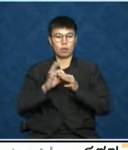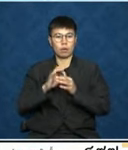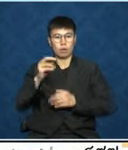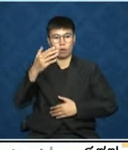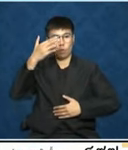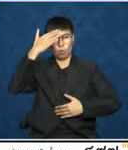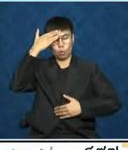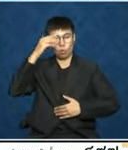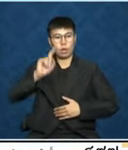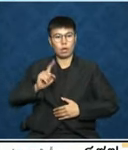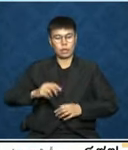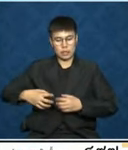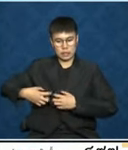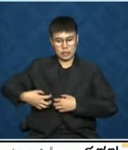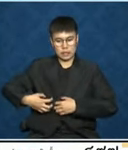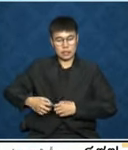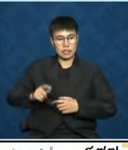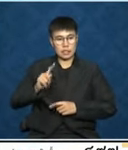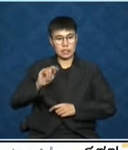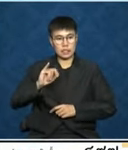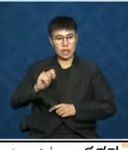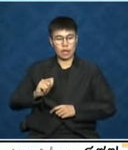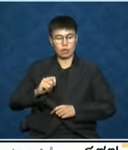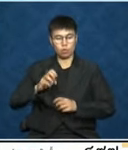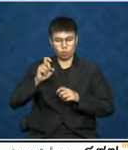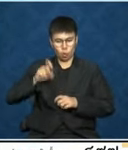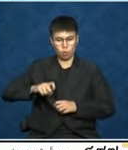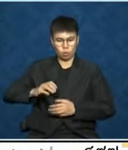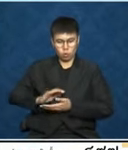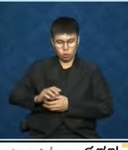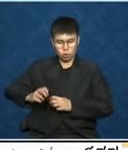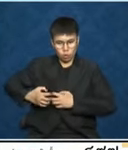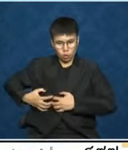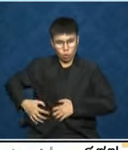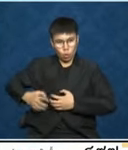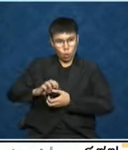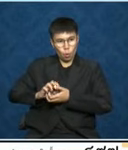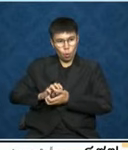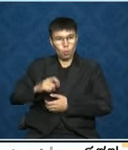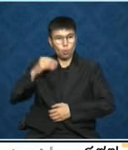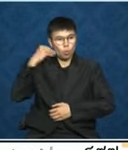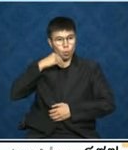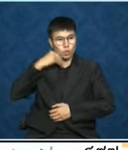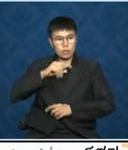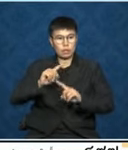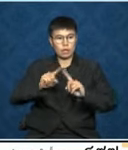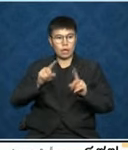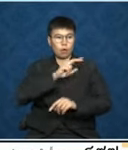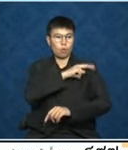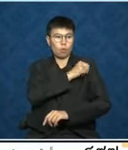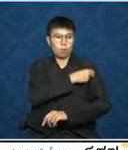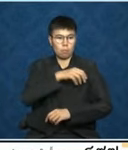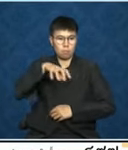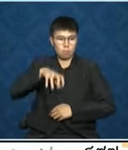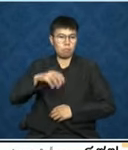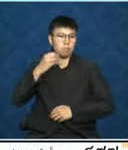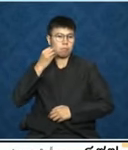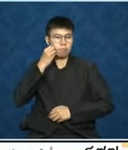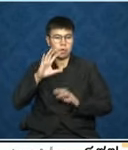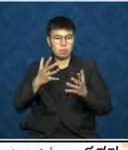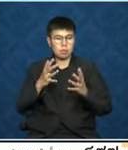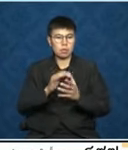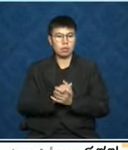มากกว่า 300คนนั้นต้องฟอกไตทุกวันนะครับเแต่ว่าทางโรงพยยาบาลจักดเองนั้นไม่มีศูนย์ฟอกไตครับทำให้พี่น้องประชาชนที่